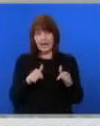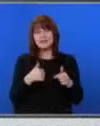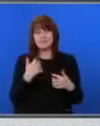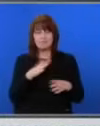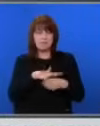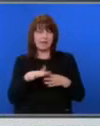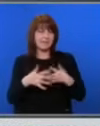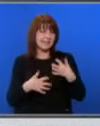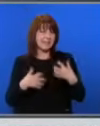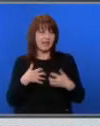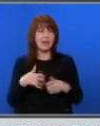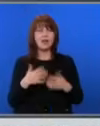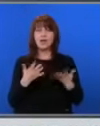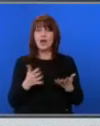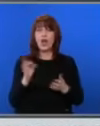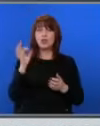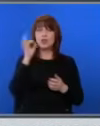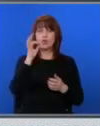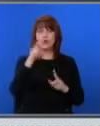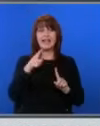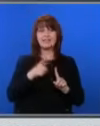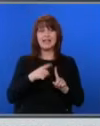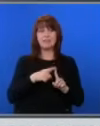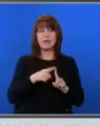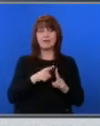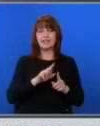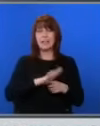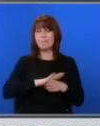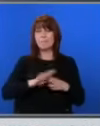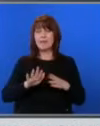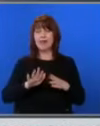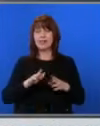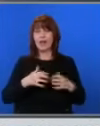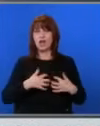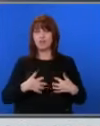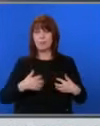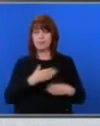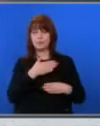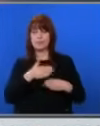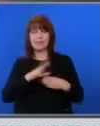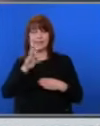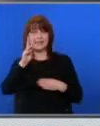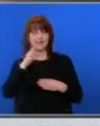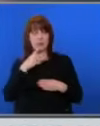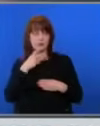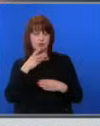си живот. Нула. Толкова са трансплантациите на бял дроб у нас през последните 3 години по данни на